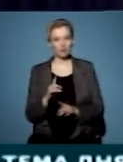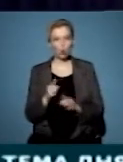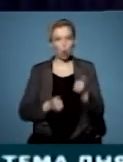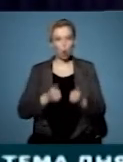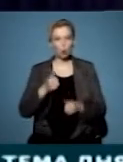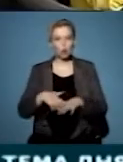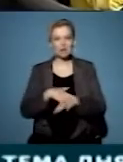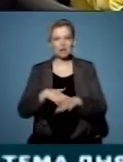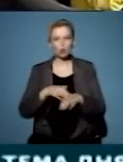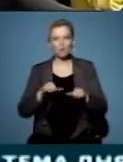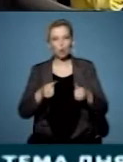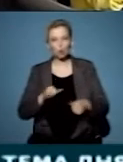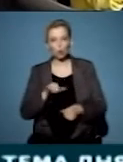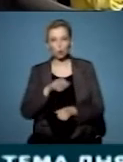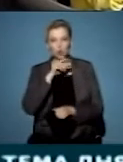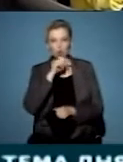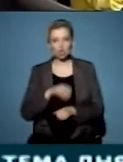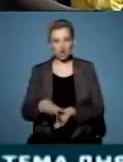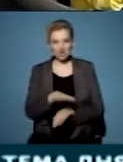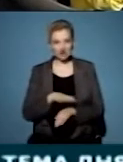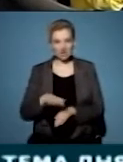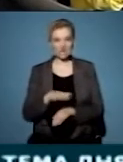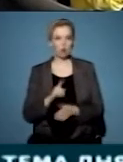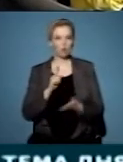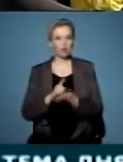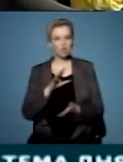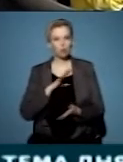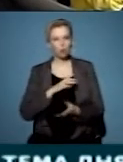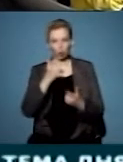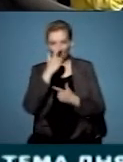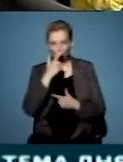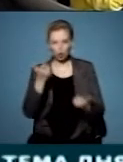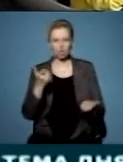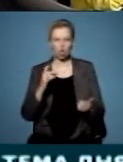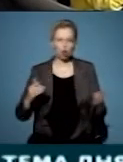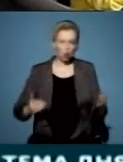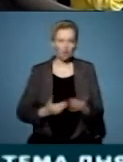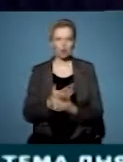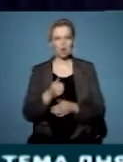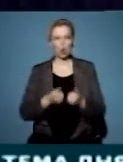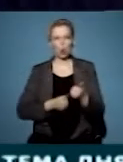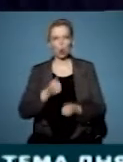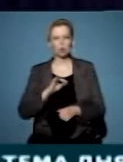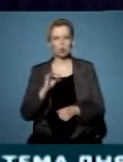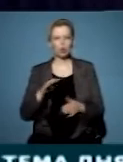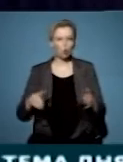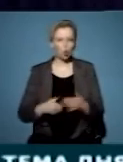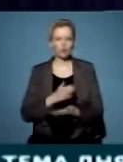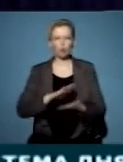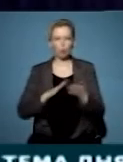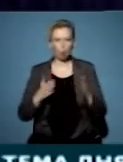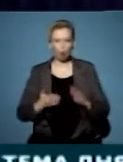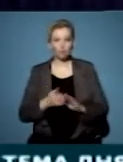конкурентний ринок сформувався у Чернівцях, мають бути оголошені і новий конкурс, і нові